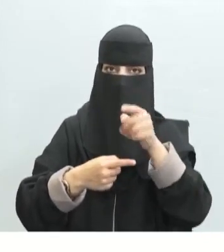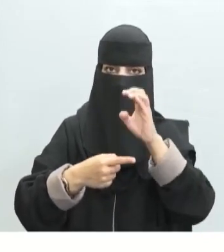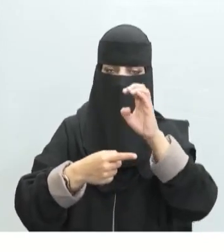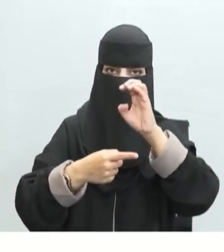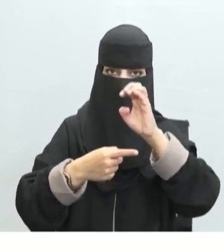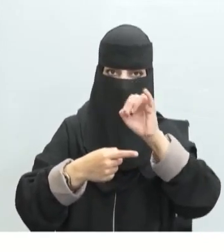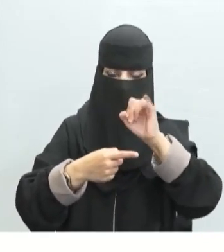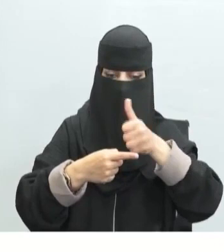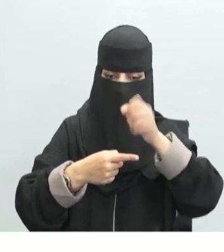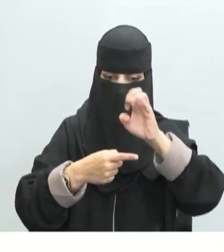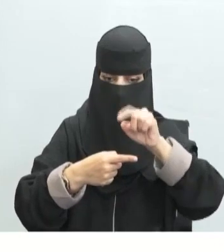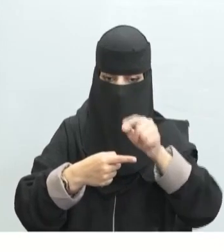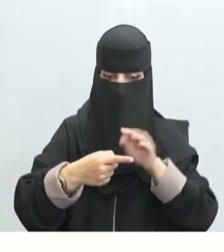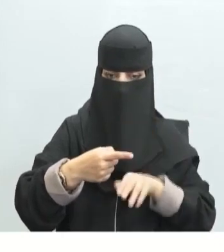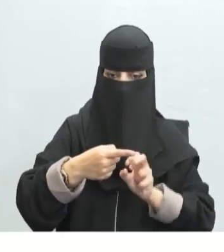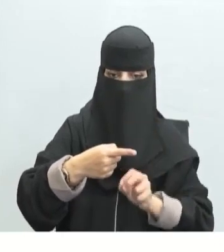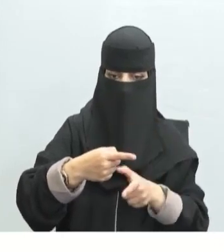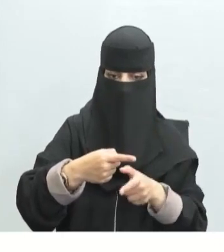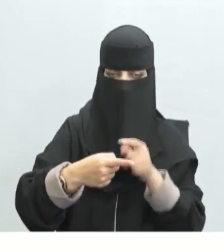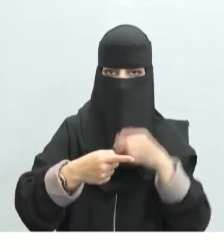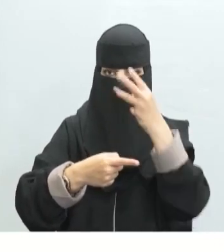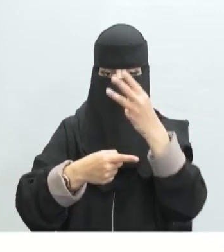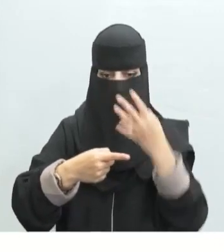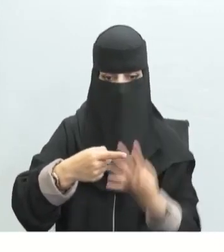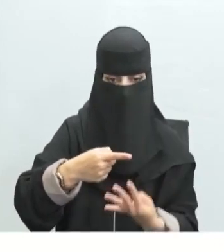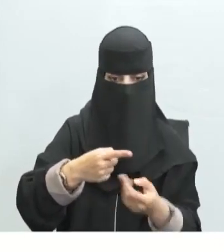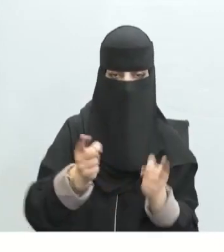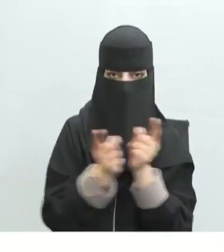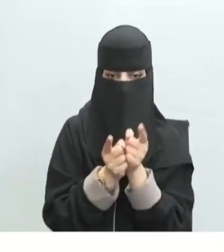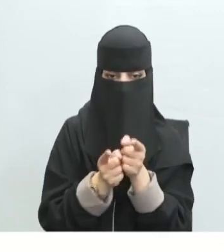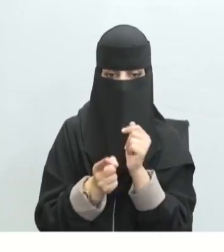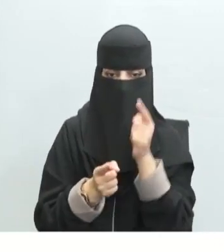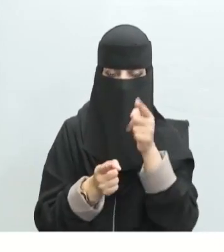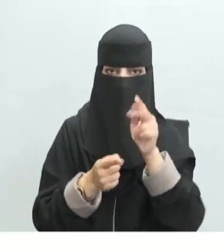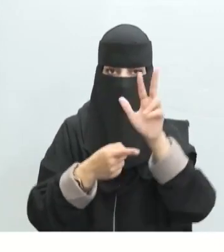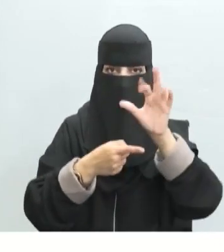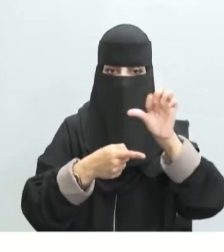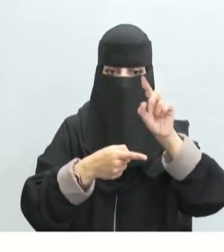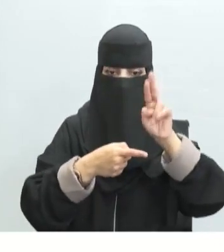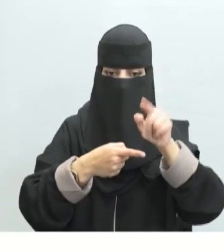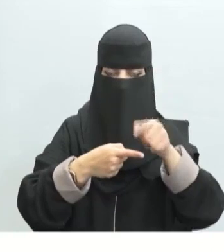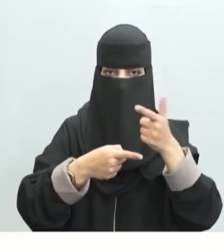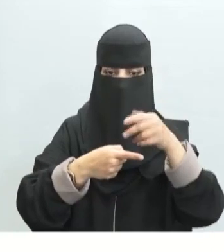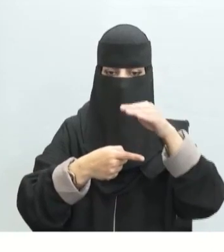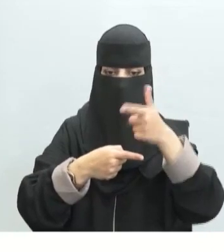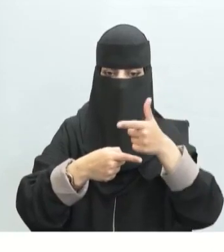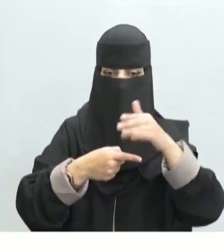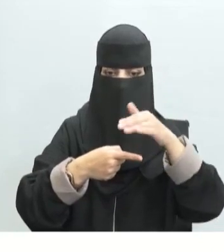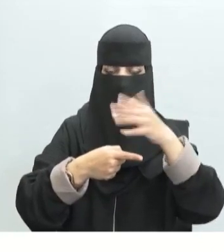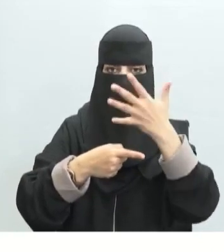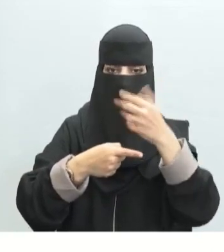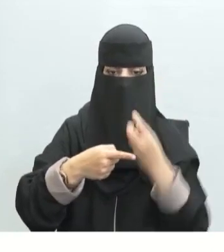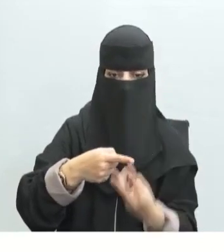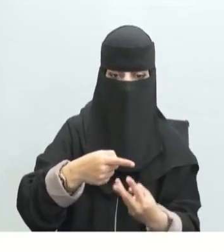مقلوبه الكوساين وبالتالي بقول هي الوتر على المجاور يعني بتصير 5 على